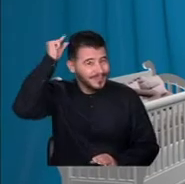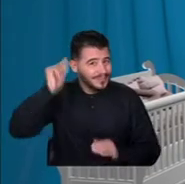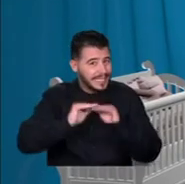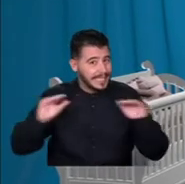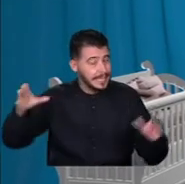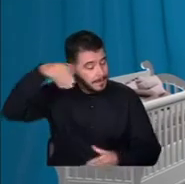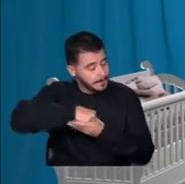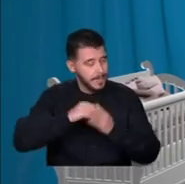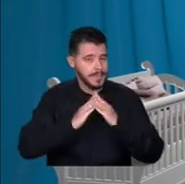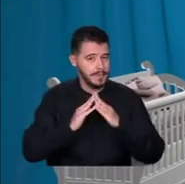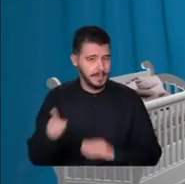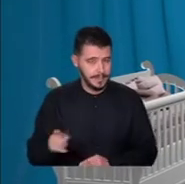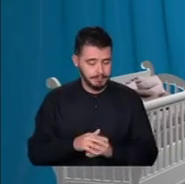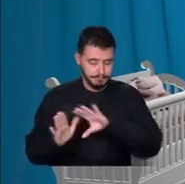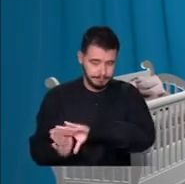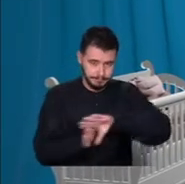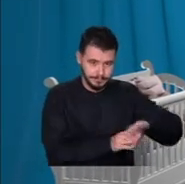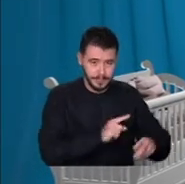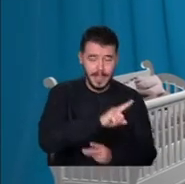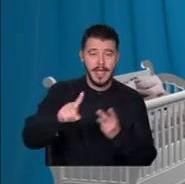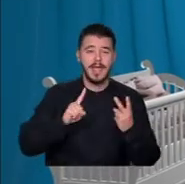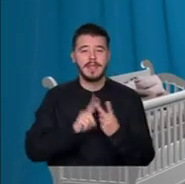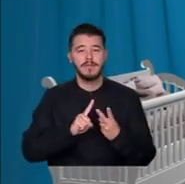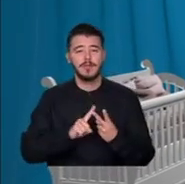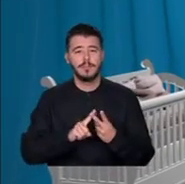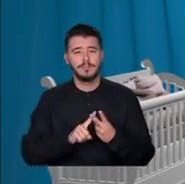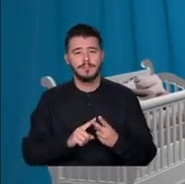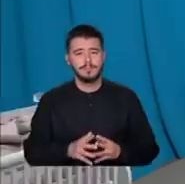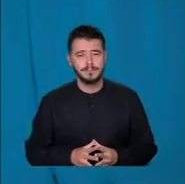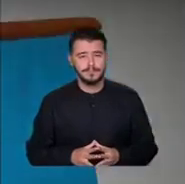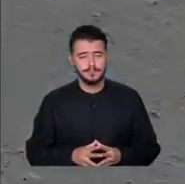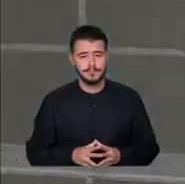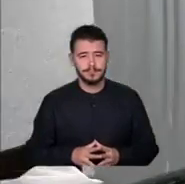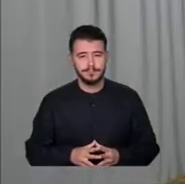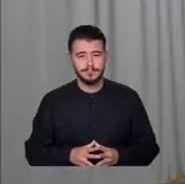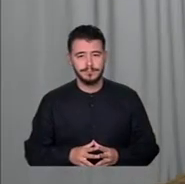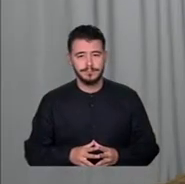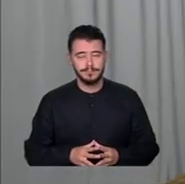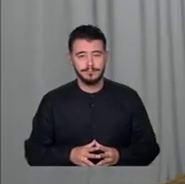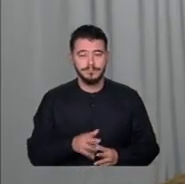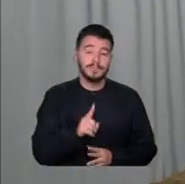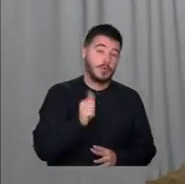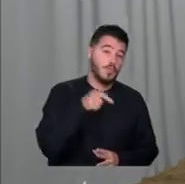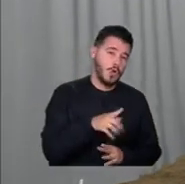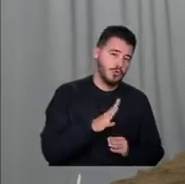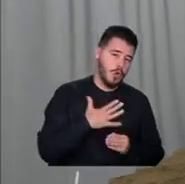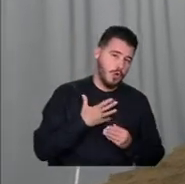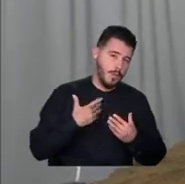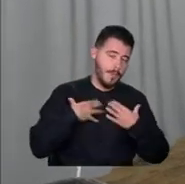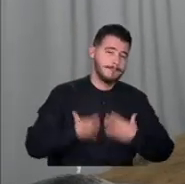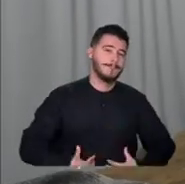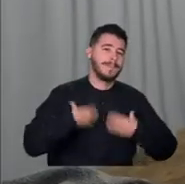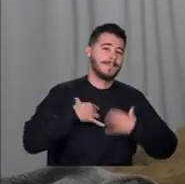δεύτερο περιστατικό γίνεται αρκετά χρόνια αργότερα. Και είναι πίσω, είναι διάμεση πνευμονίτιδα, η αιτία θανάτου. Το δεύτερο περιστατικό